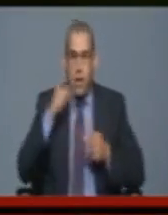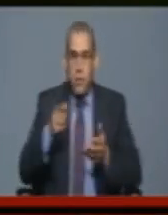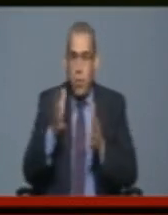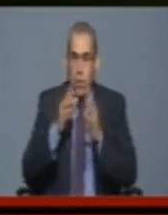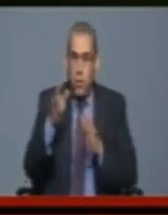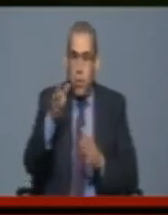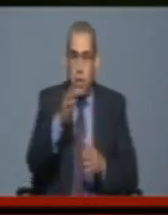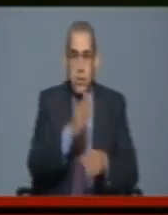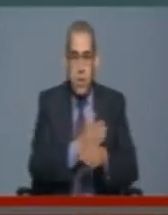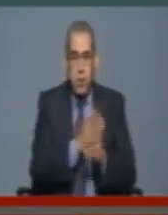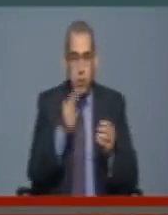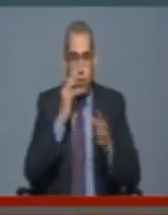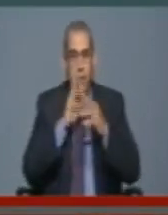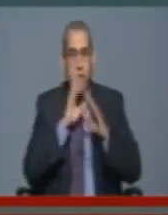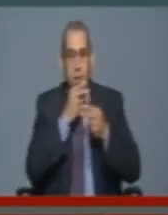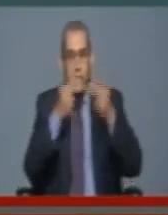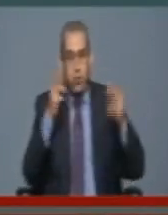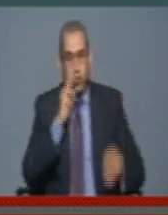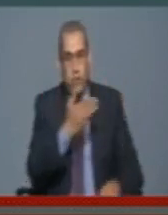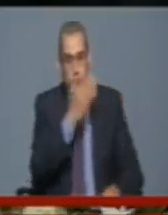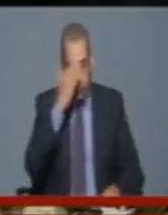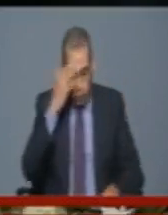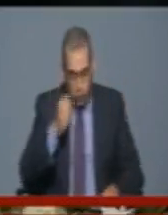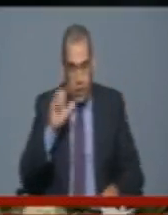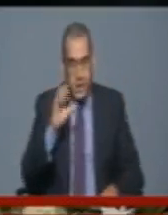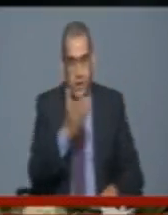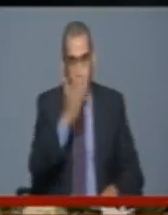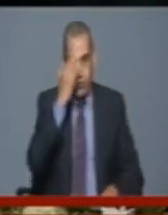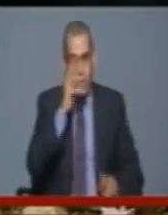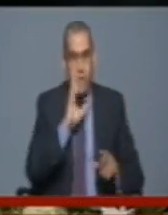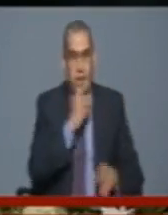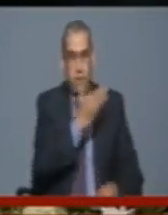أترككم تشوفوا فيلم مش رقم. شكرا سيادة الرئيس.